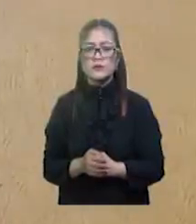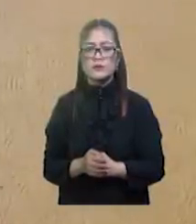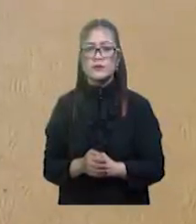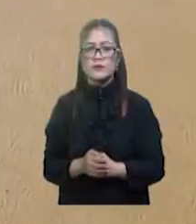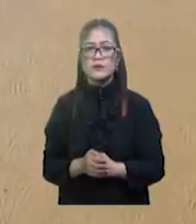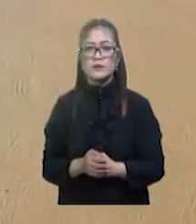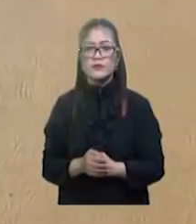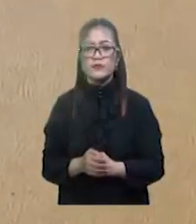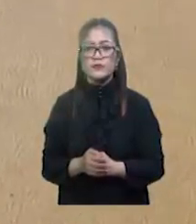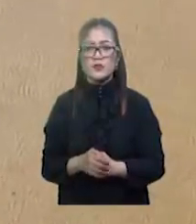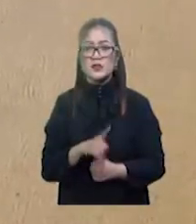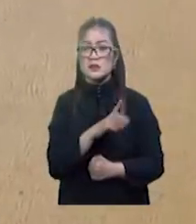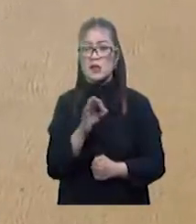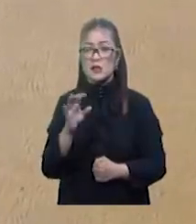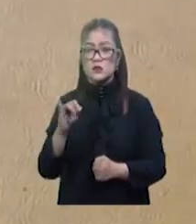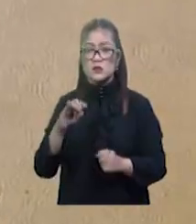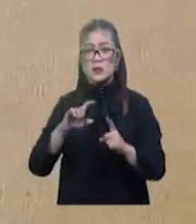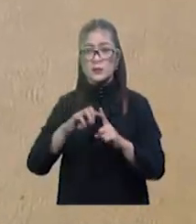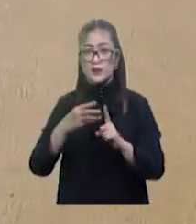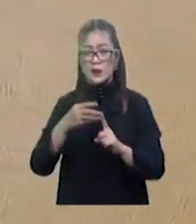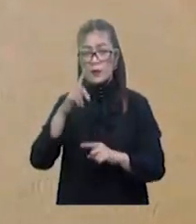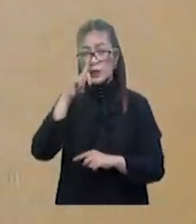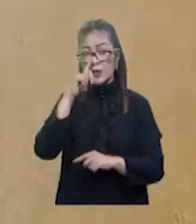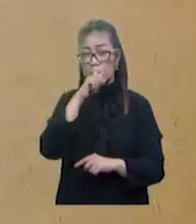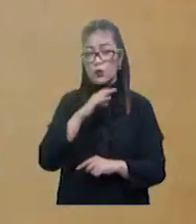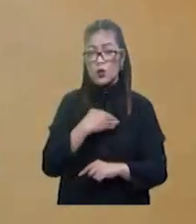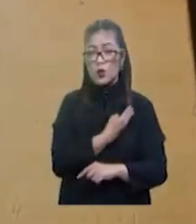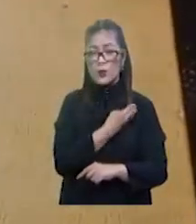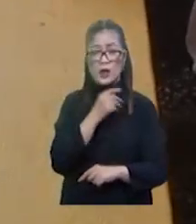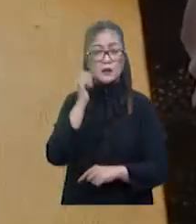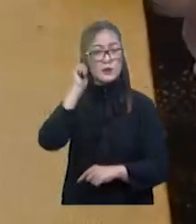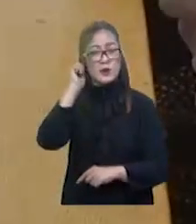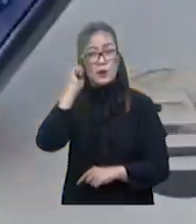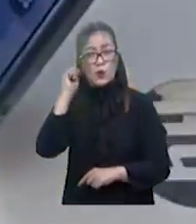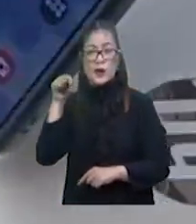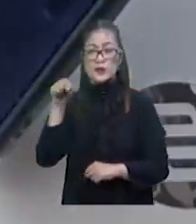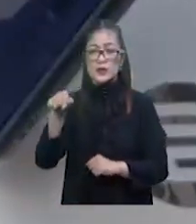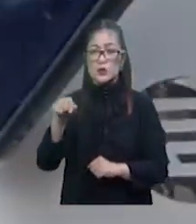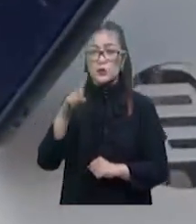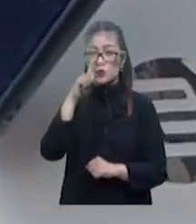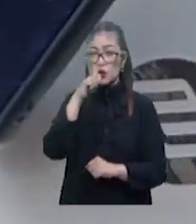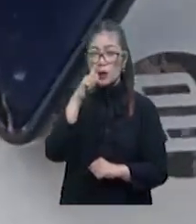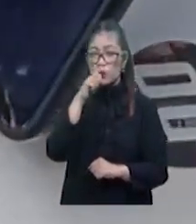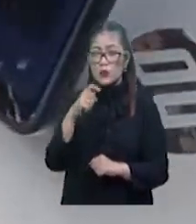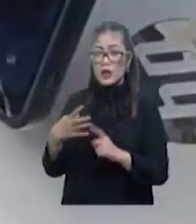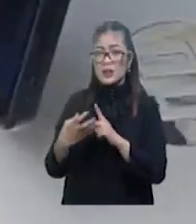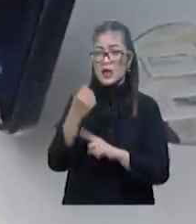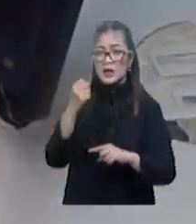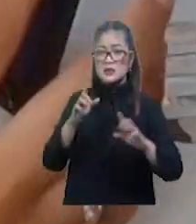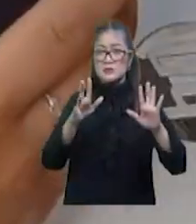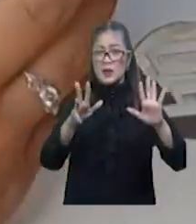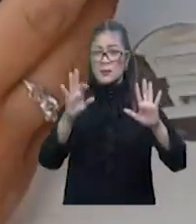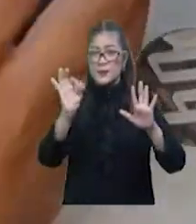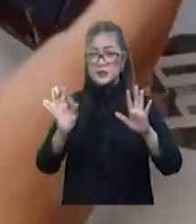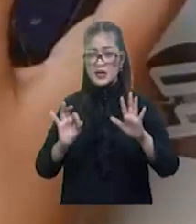Ratusan mahasiswa IPB menjadi korban penipuan seorang wanita yang mengiming-imingi mendapat komisi 10% dari hasil penjualan online.